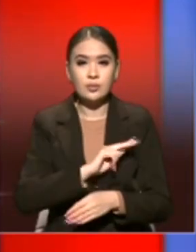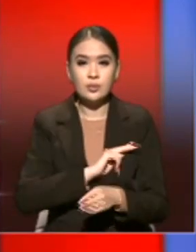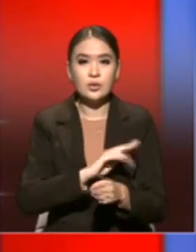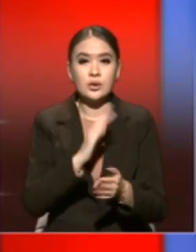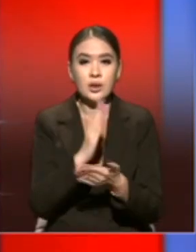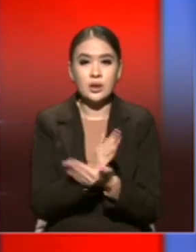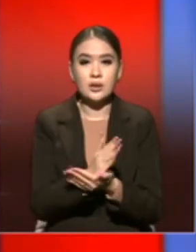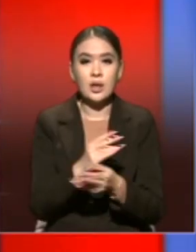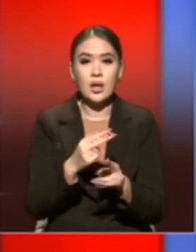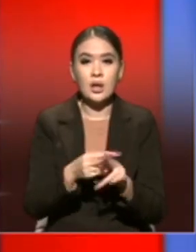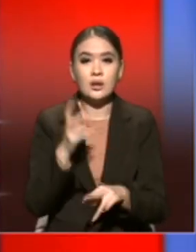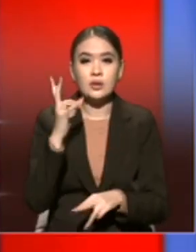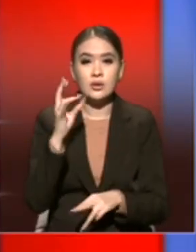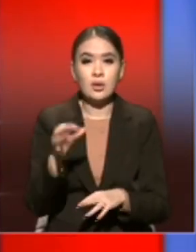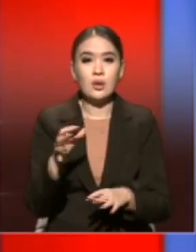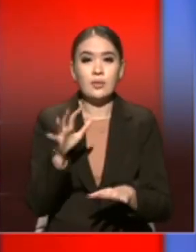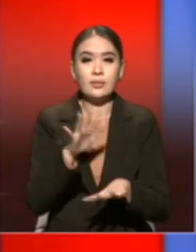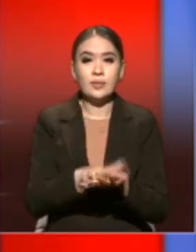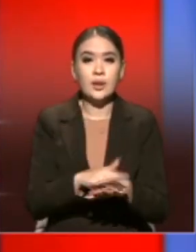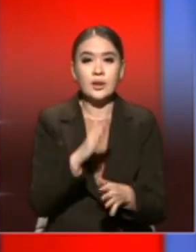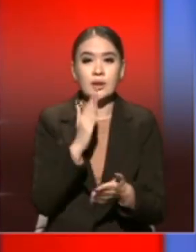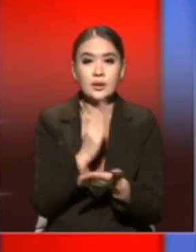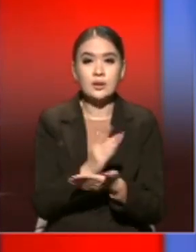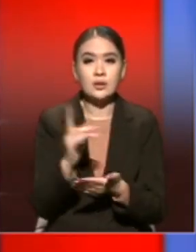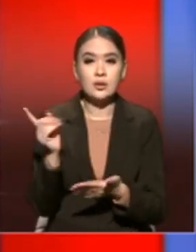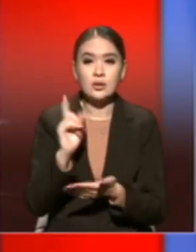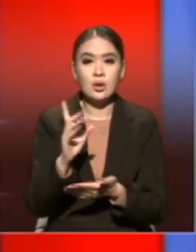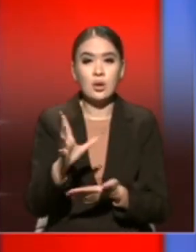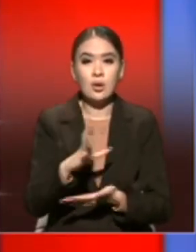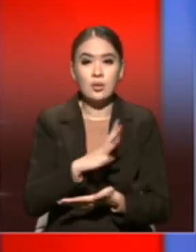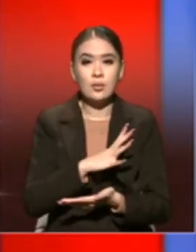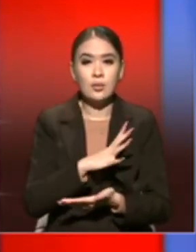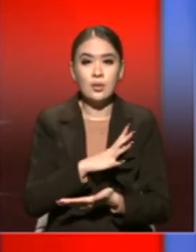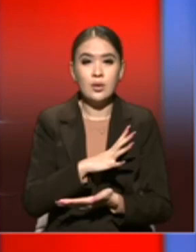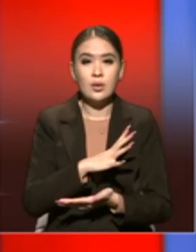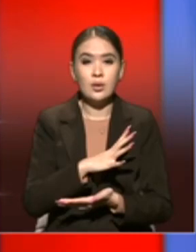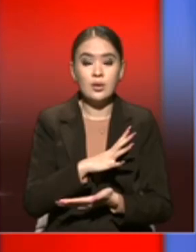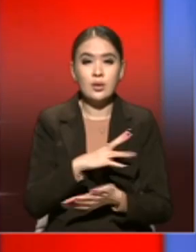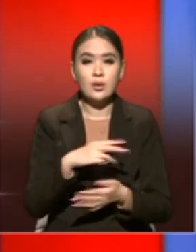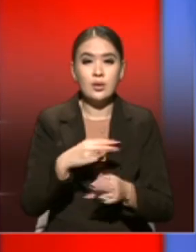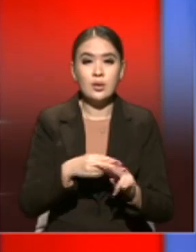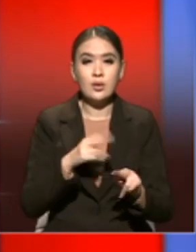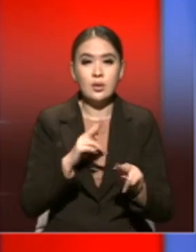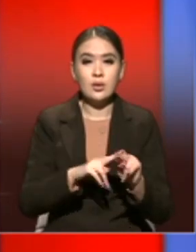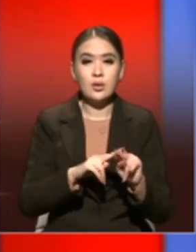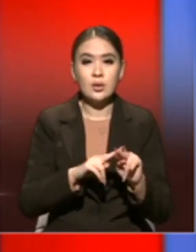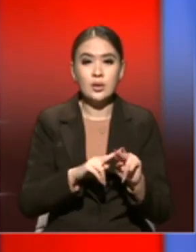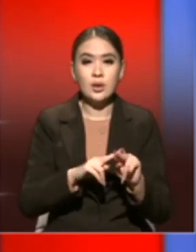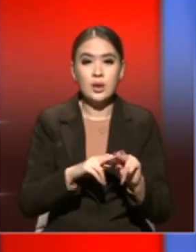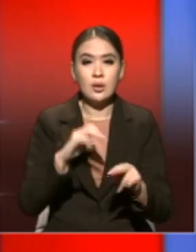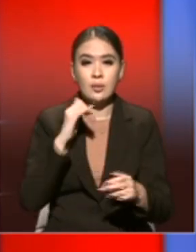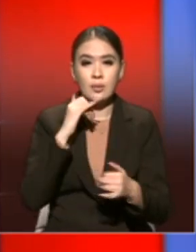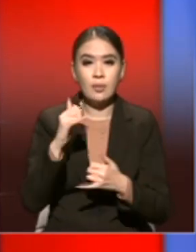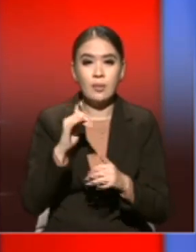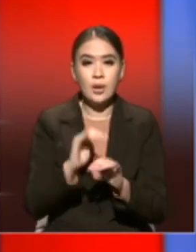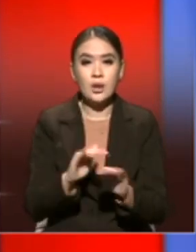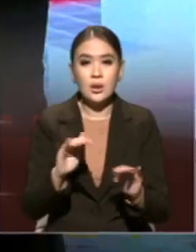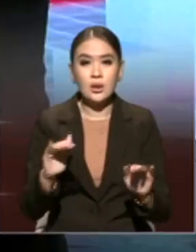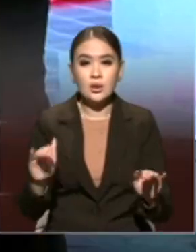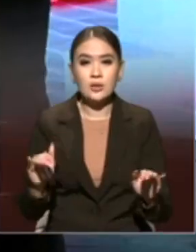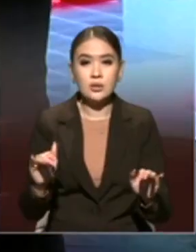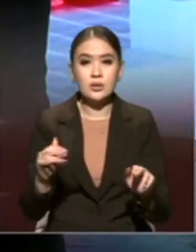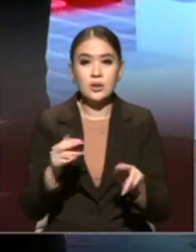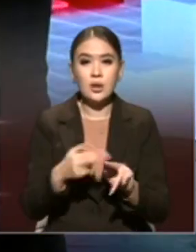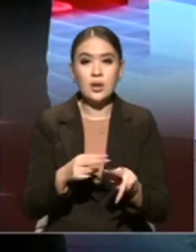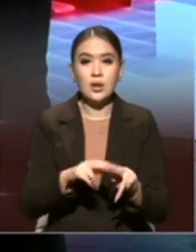Бірақ кейбір банктерде жаңағы айтып тұрған телефон шалған кісінің балаларындай жаңағыдай